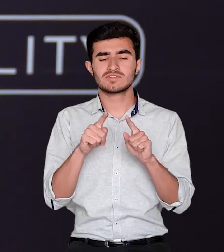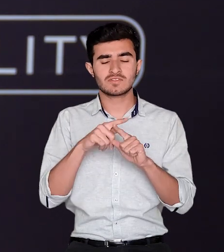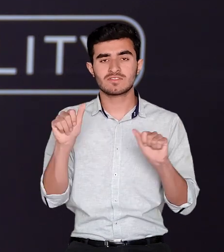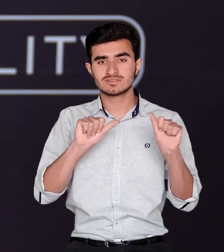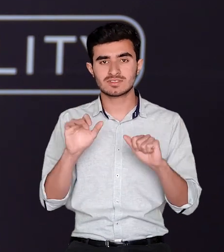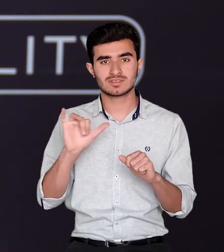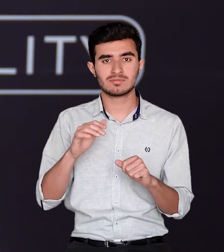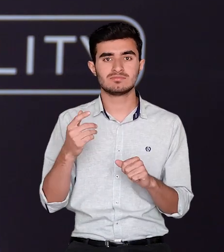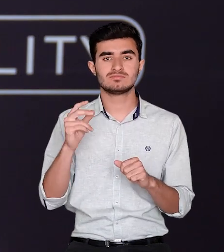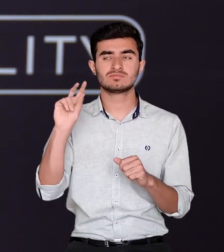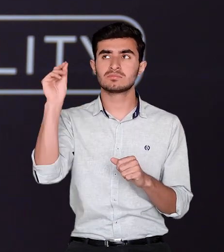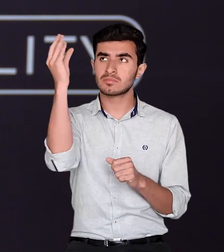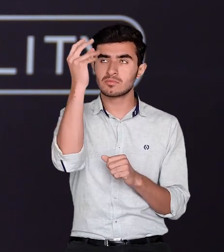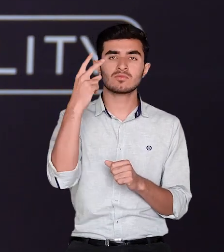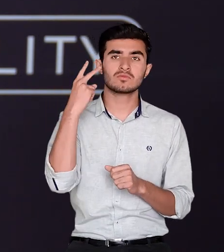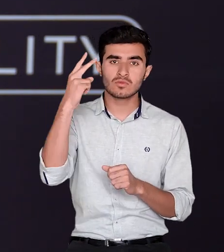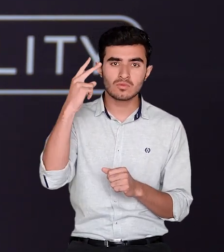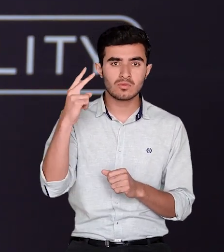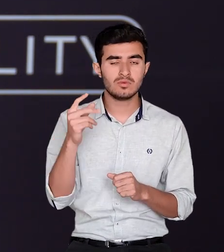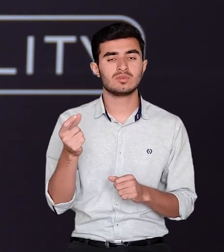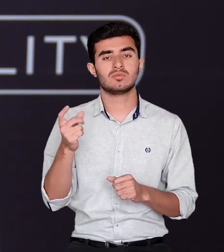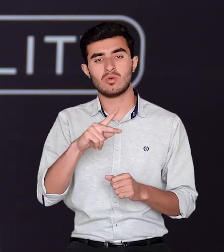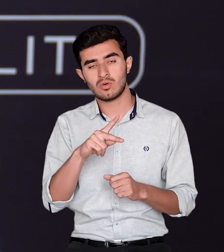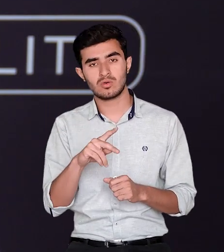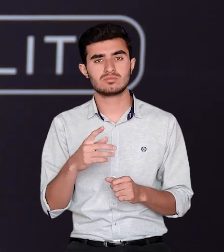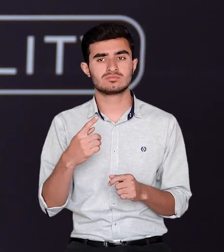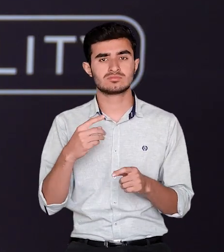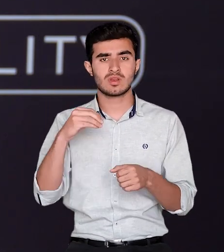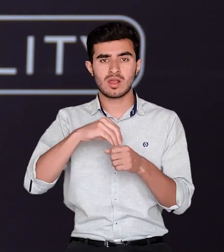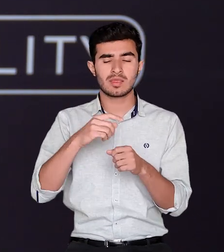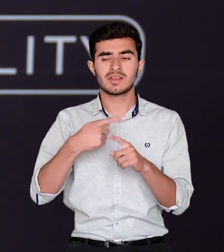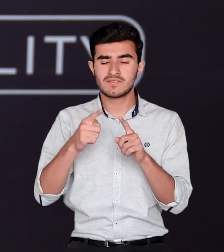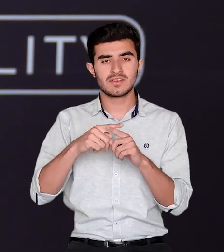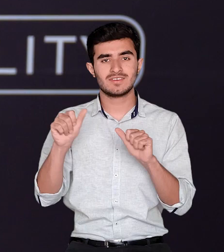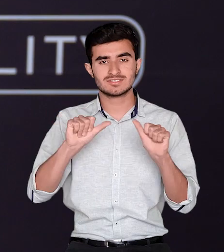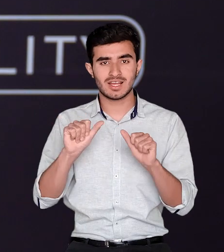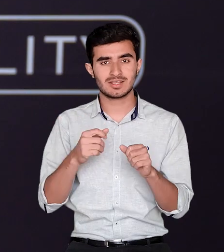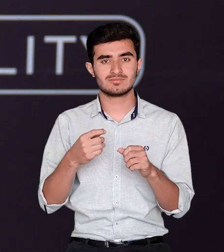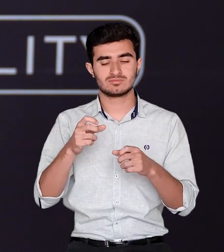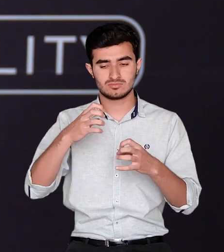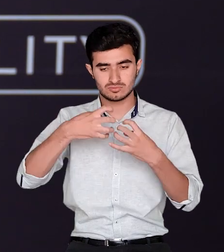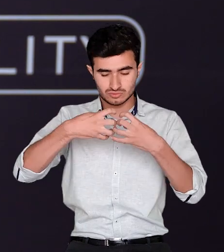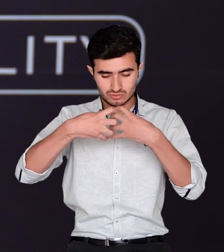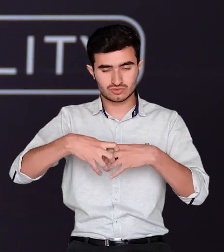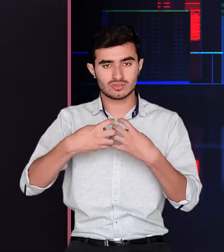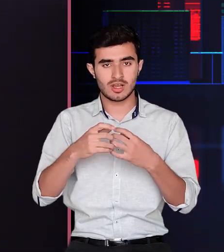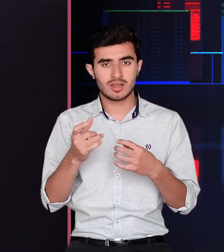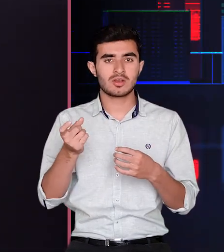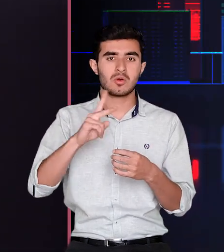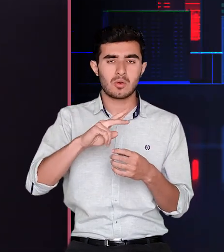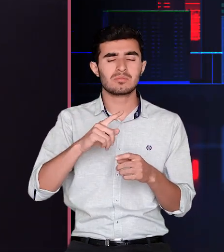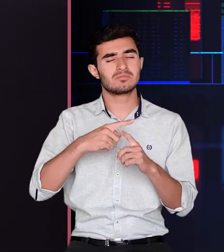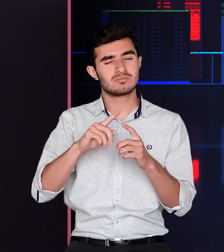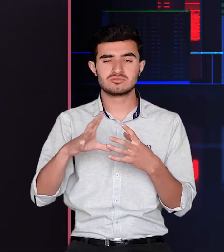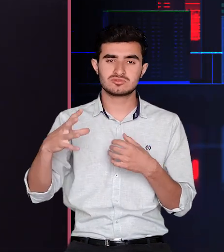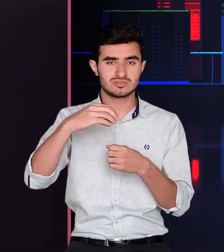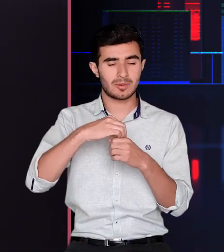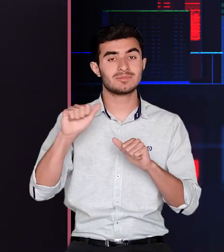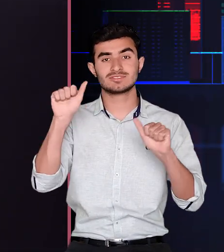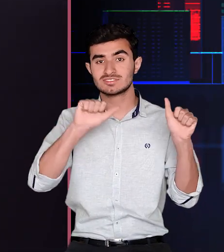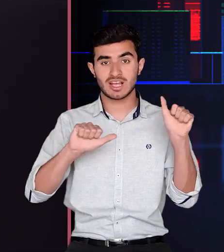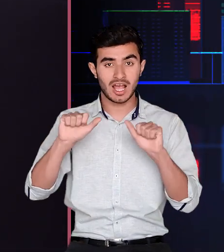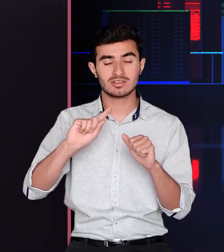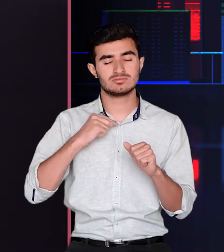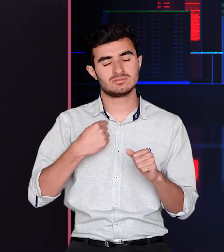कोई कभी तारे लेके बैठा होता था, डिडंट मैटर कौन सी साइंस, एस्ट्रोनॉमी, इंजीनियरिंग, आई डिडंट केयर, बस साइंसेस। तो ये हुआ कि एक